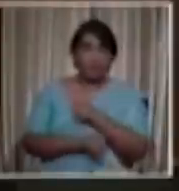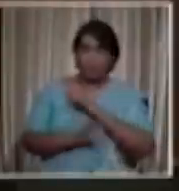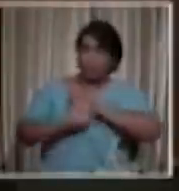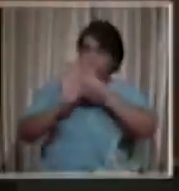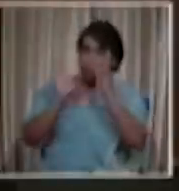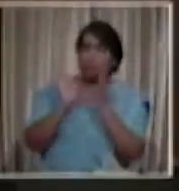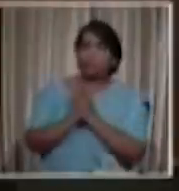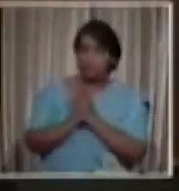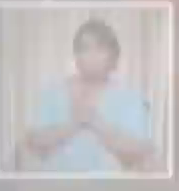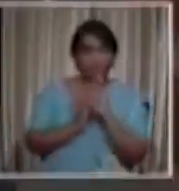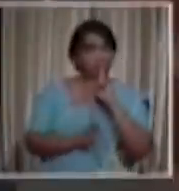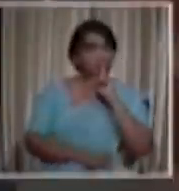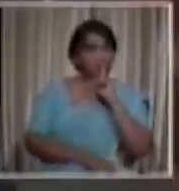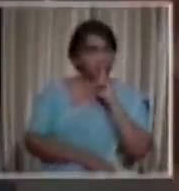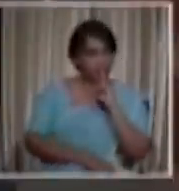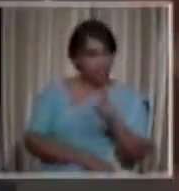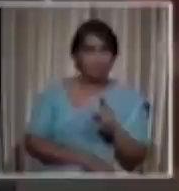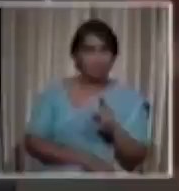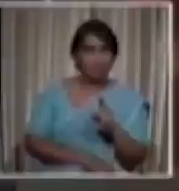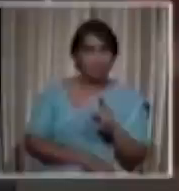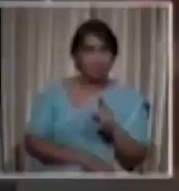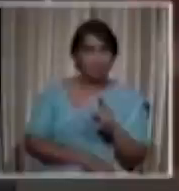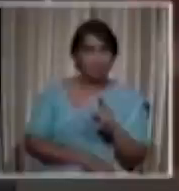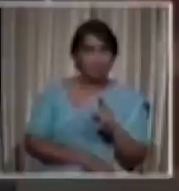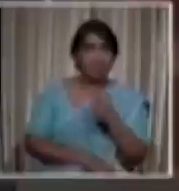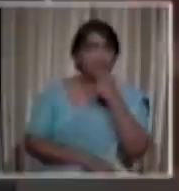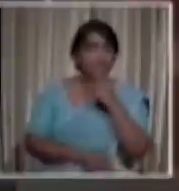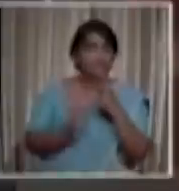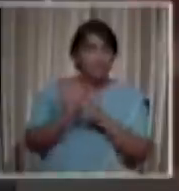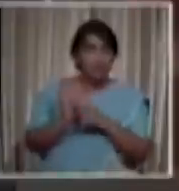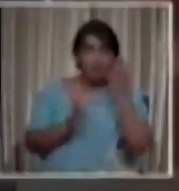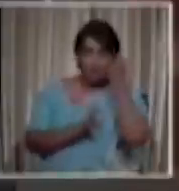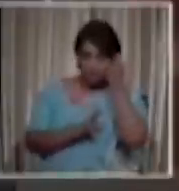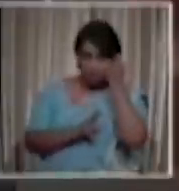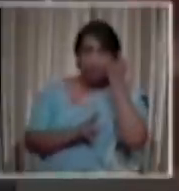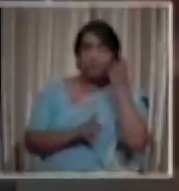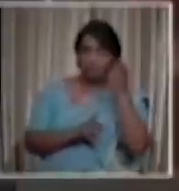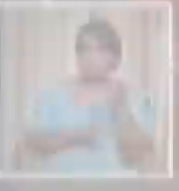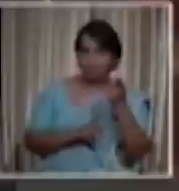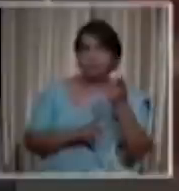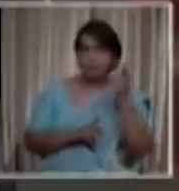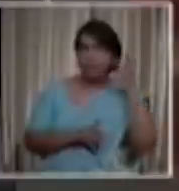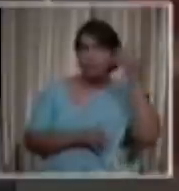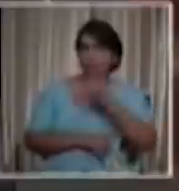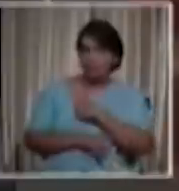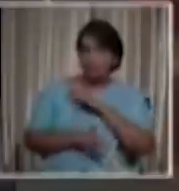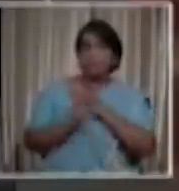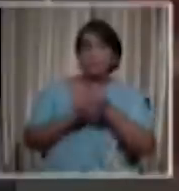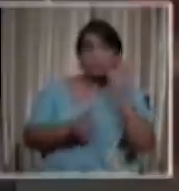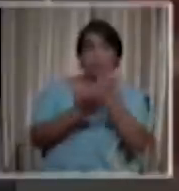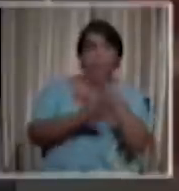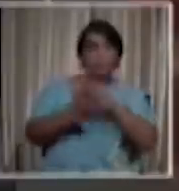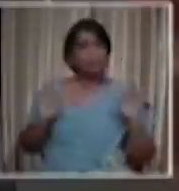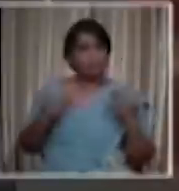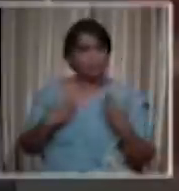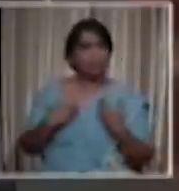විකායවලට මහානායකයරු කිව්වා මේ අපේ විමල් මැතිතුමාගේ යෝජනාව සබන යෝජනාවක් උන්වහන්සේලා ජනාධිපතිවරයා යෝජනා කළා තියෙනවා. ඉතින්